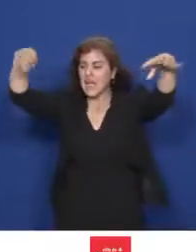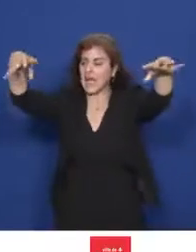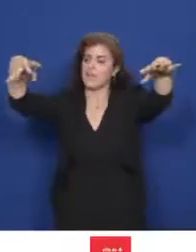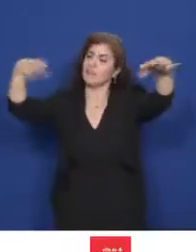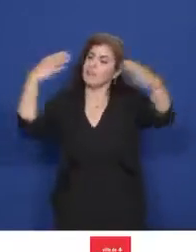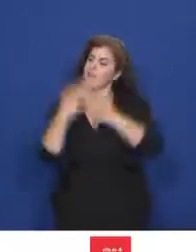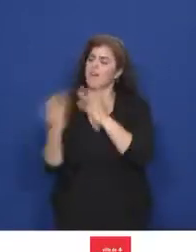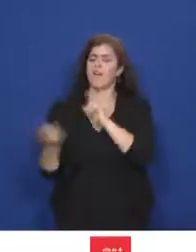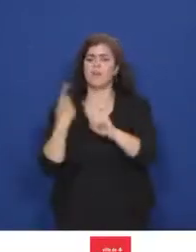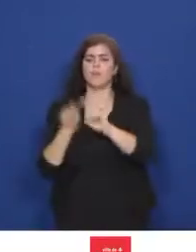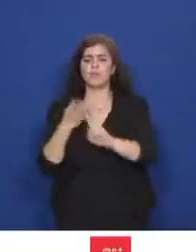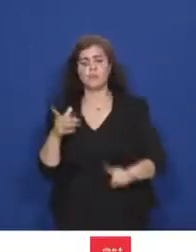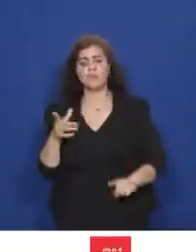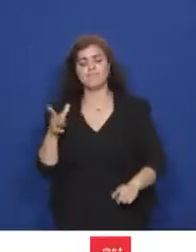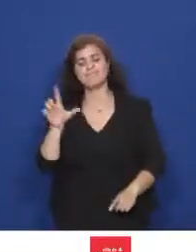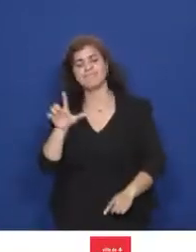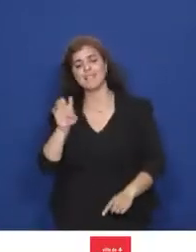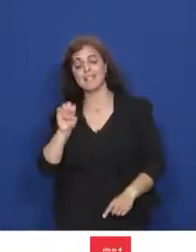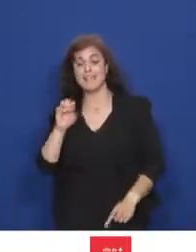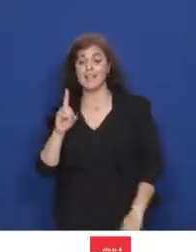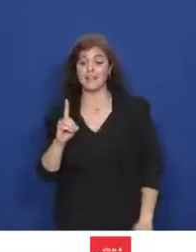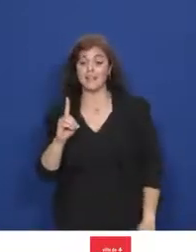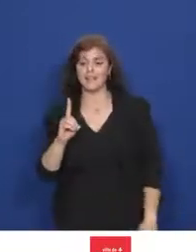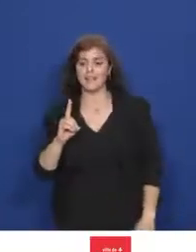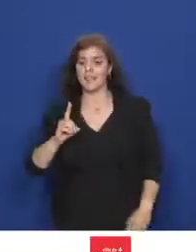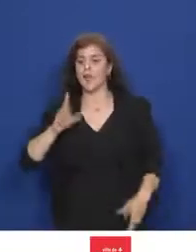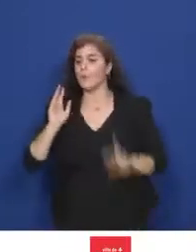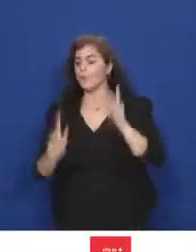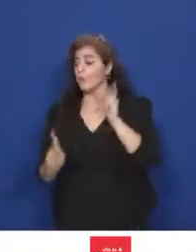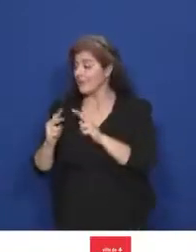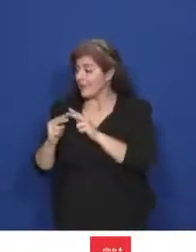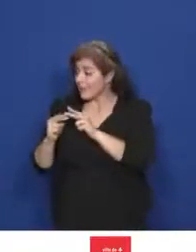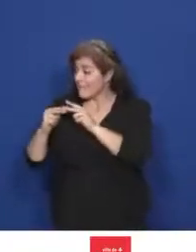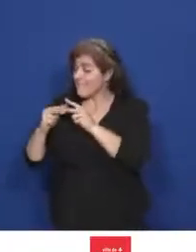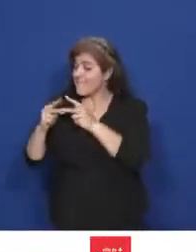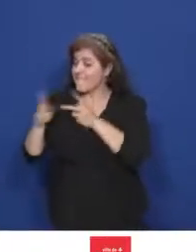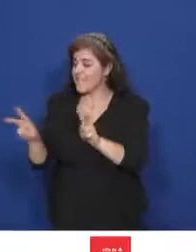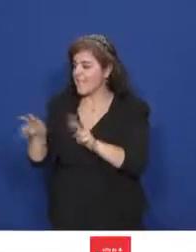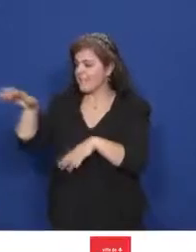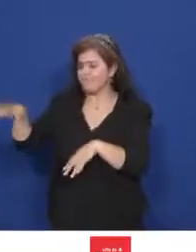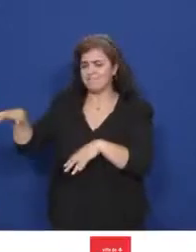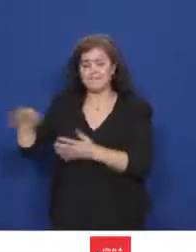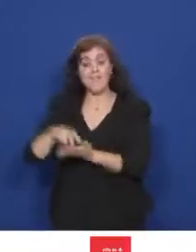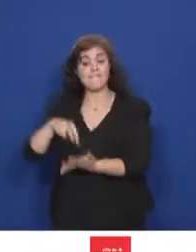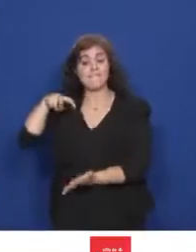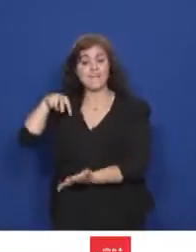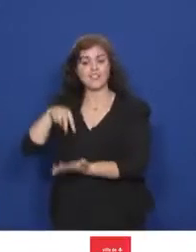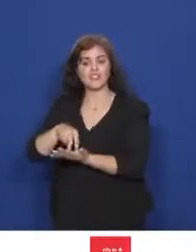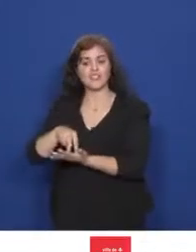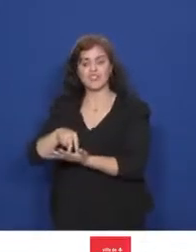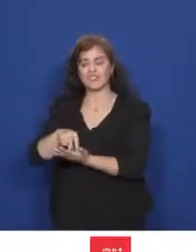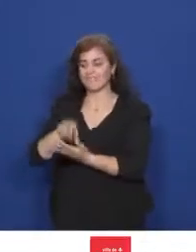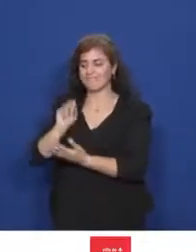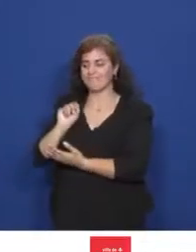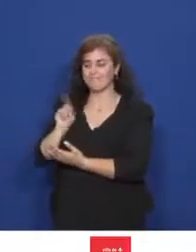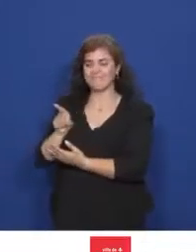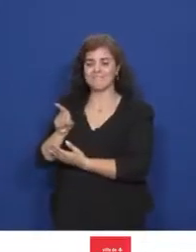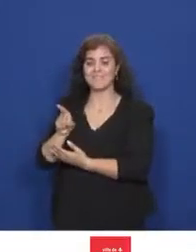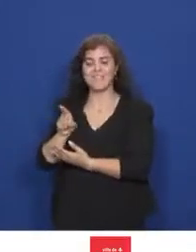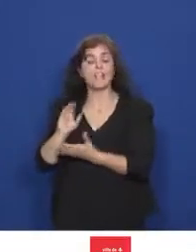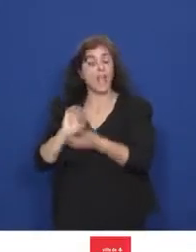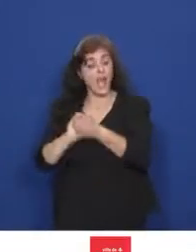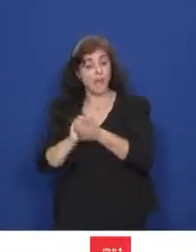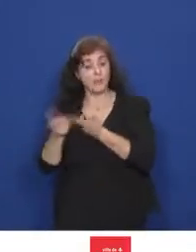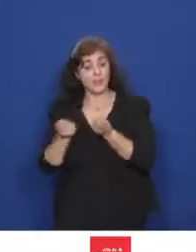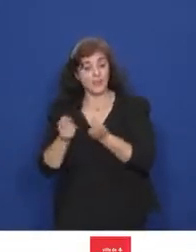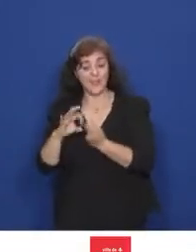commune voisine, alors je ne devrais peut-être pas la citer puisque je pense à Fâche-Tuménil, dirigée par vos amis,